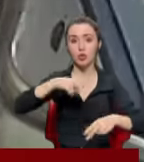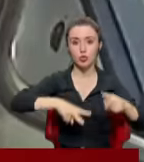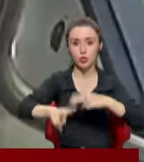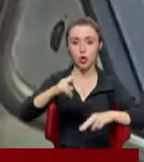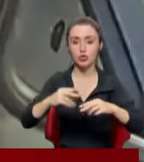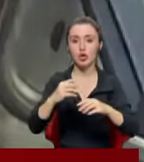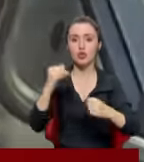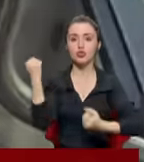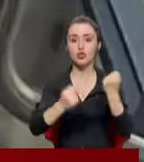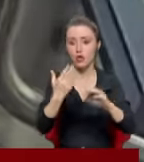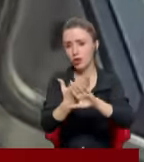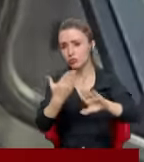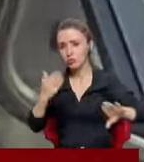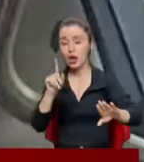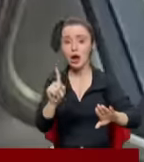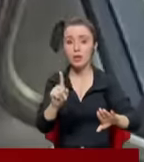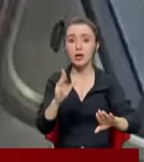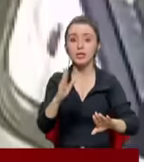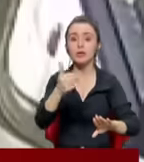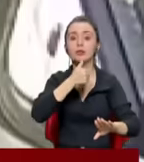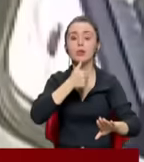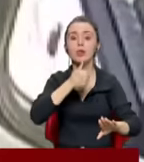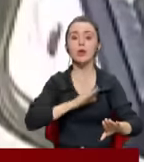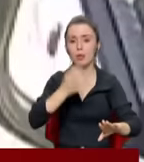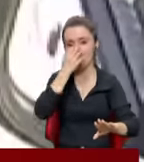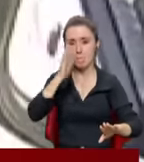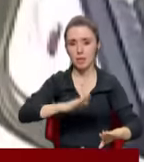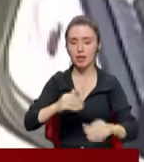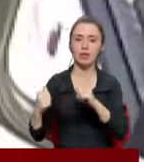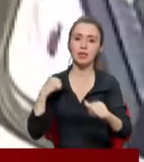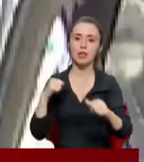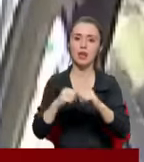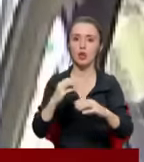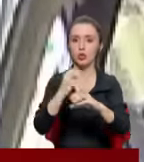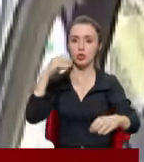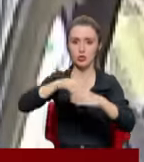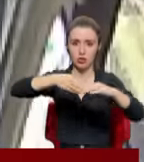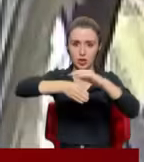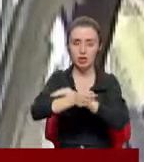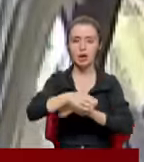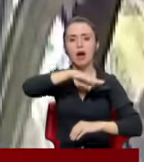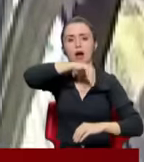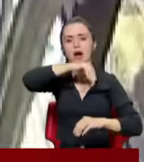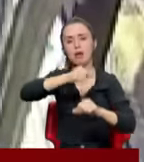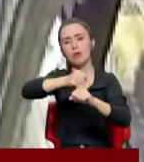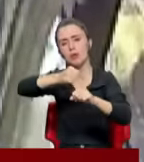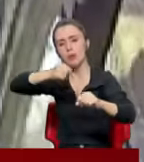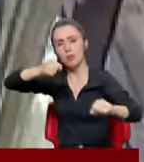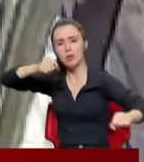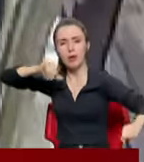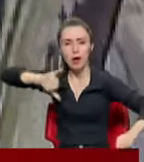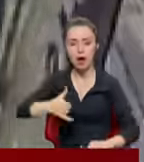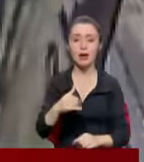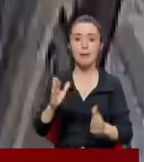otobüs şoförü ayırmıştı ancak gitmedi baba oğul beklediler tekrar otobüse girip yaşlı adamı öldüresiye dövdüler